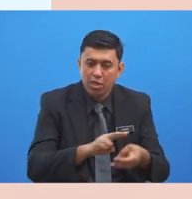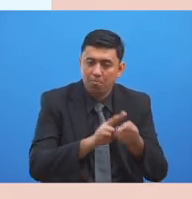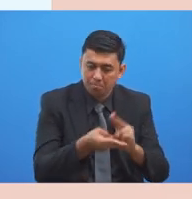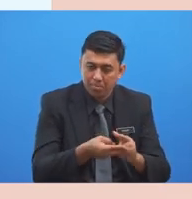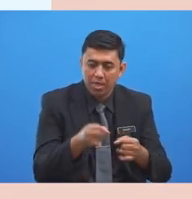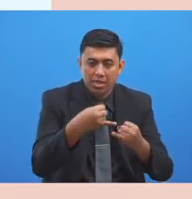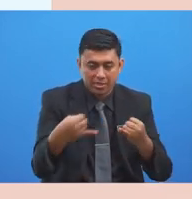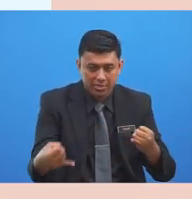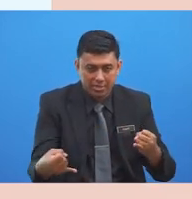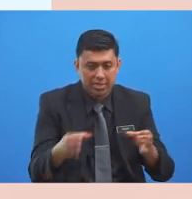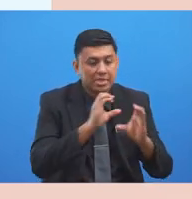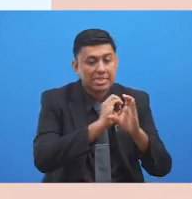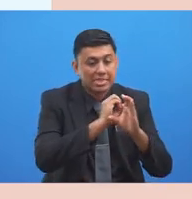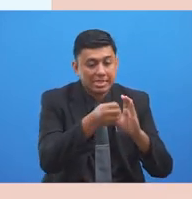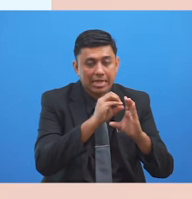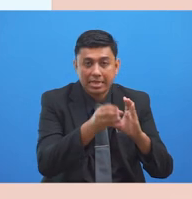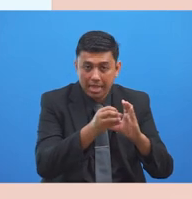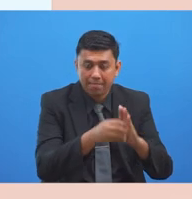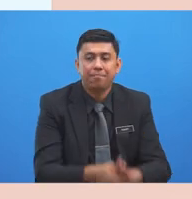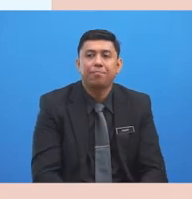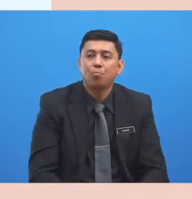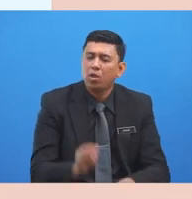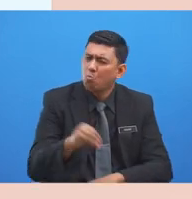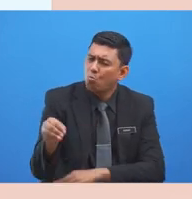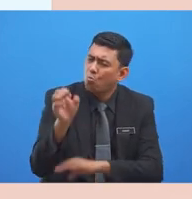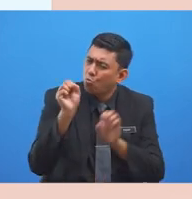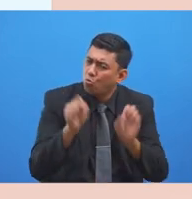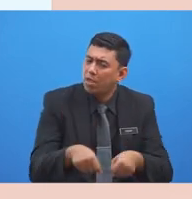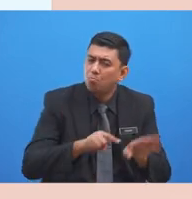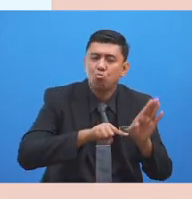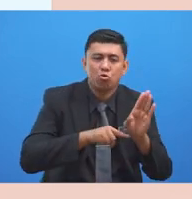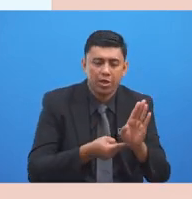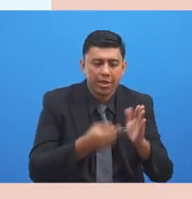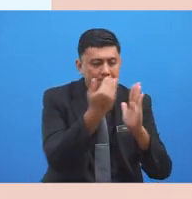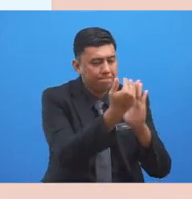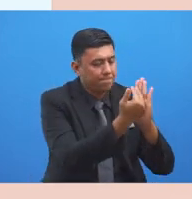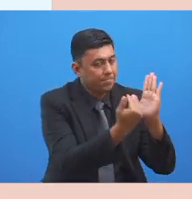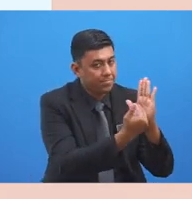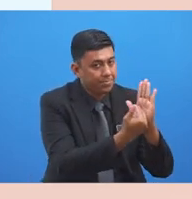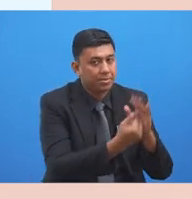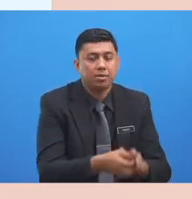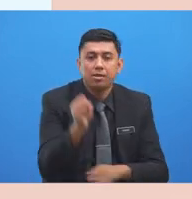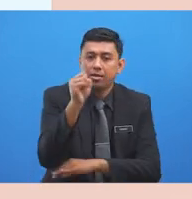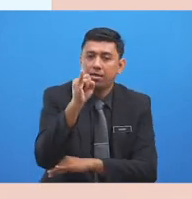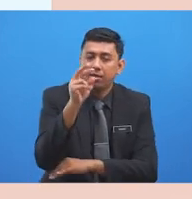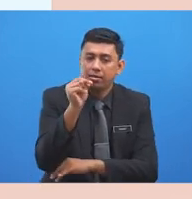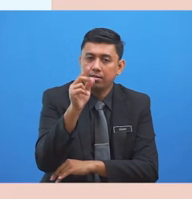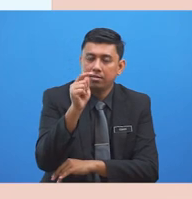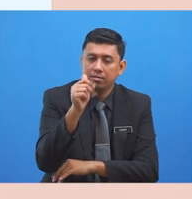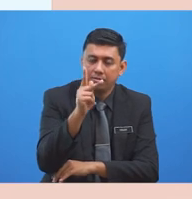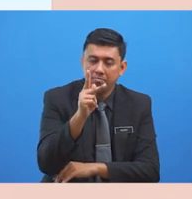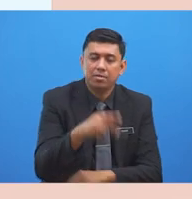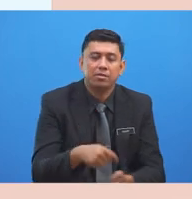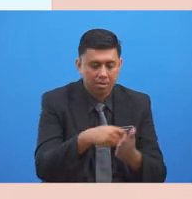ubah dan jenis data yang terlibat, murid-murid boleh mula menyenaraikan sintaks